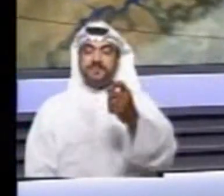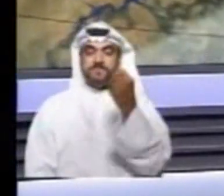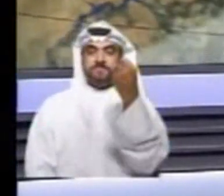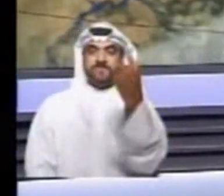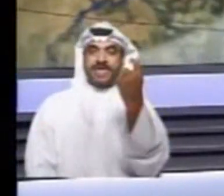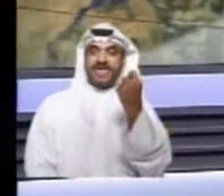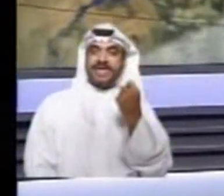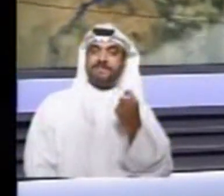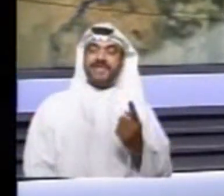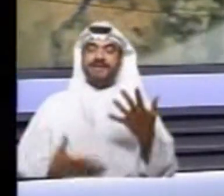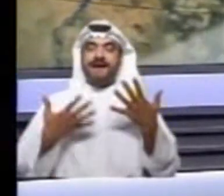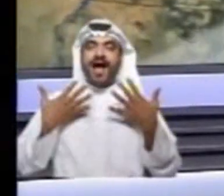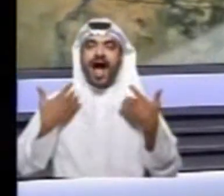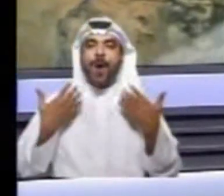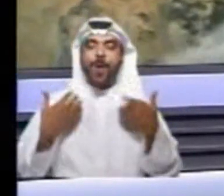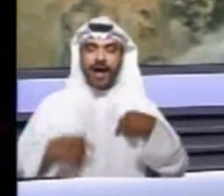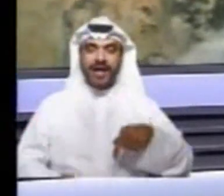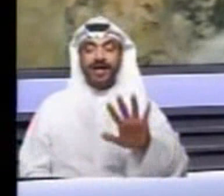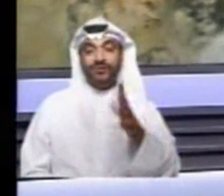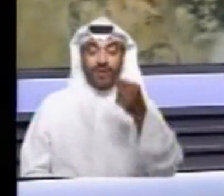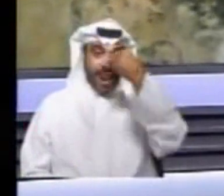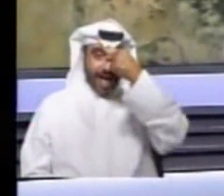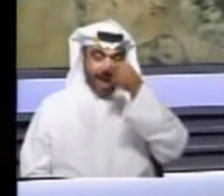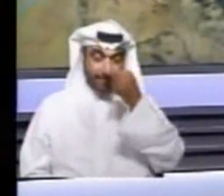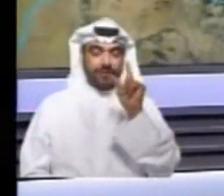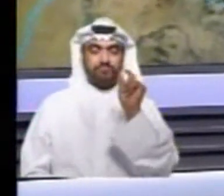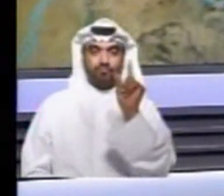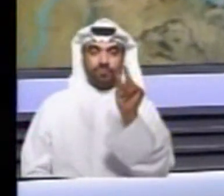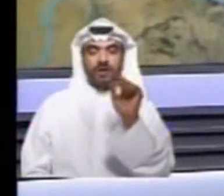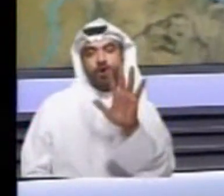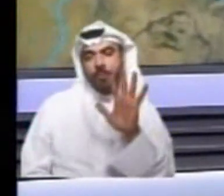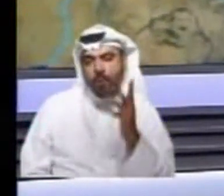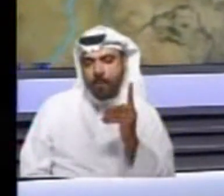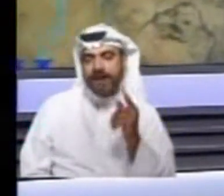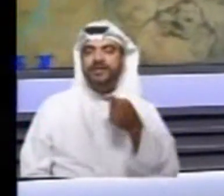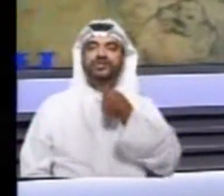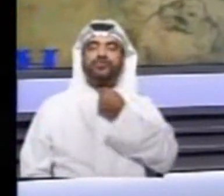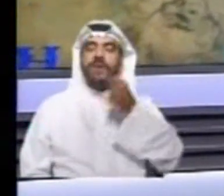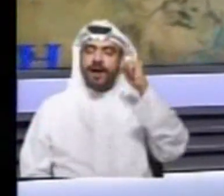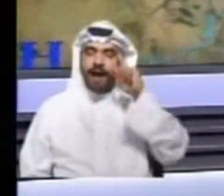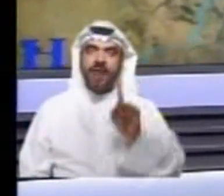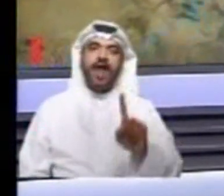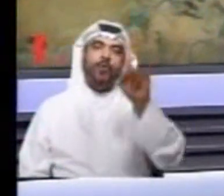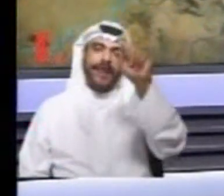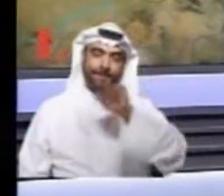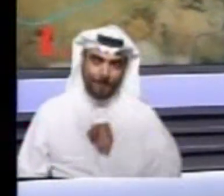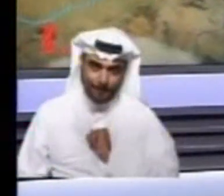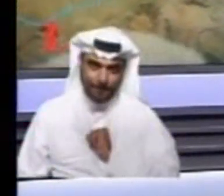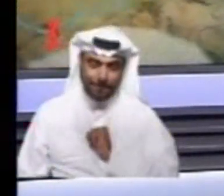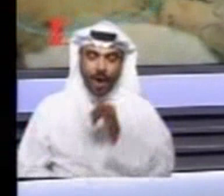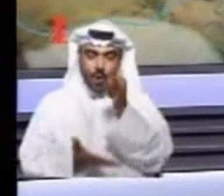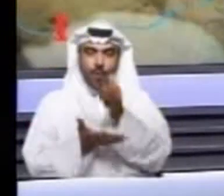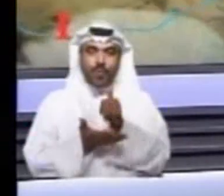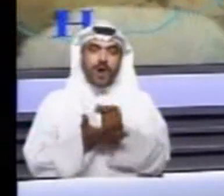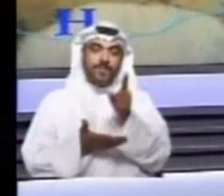عبور السحب بين الحين والآخر خاصة خلال يوم الخميس، لكن يرجع عبورها مجددا خلال الأيام القادمة. امتداد تأثير مرتفع جوي موجود ويانا وهو